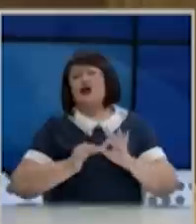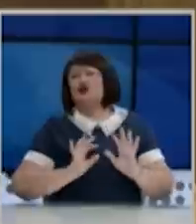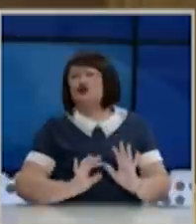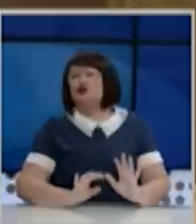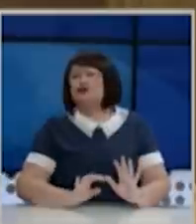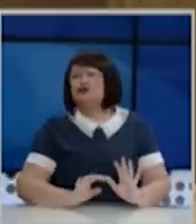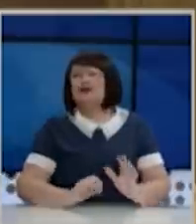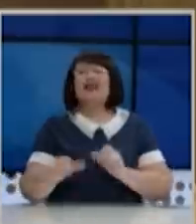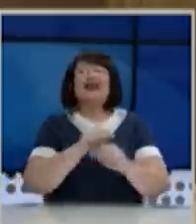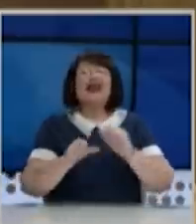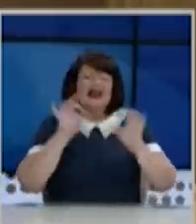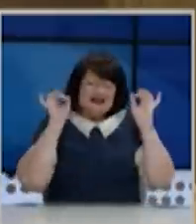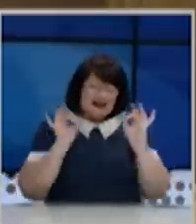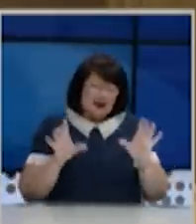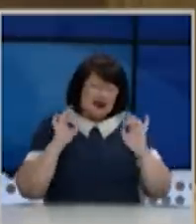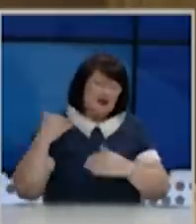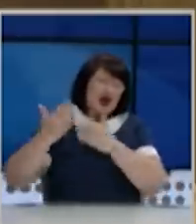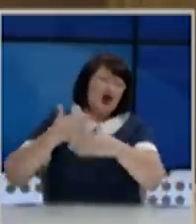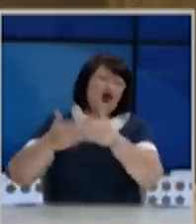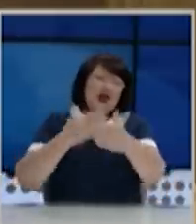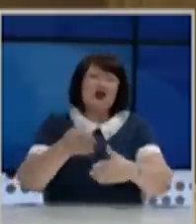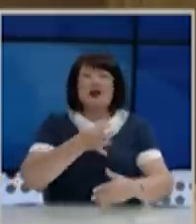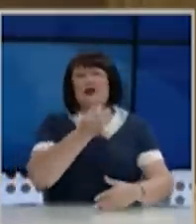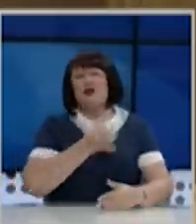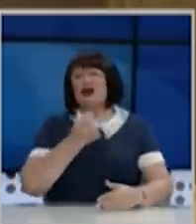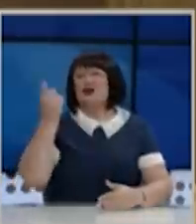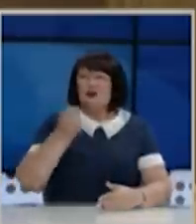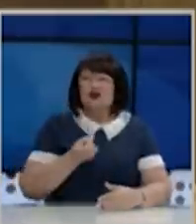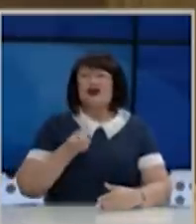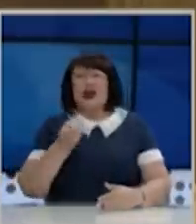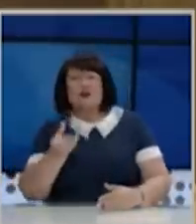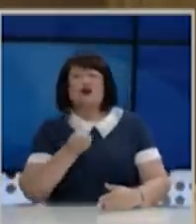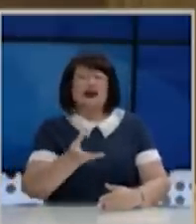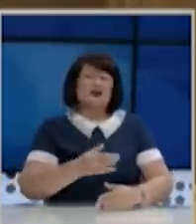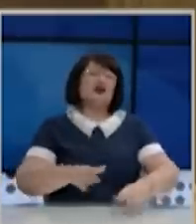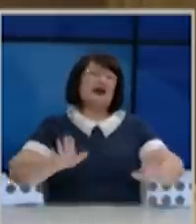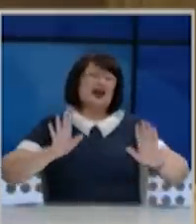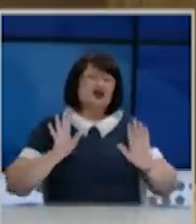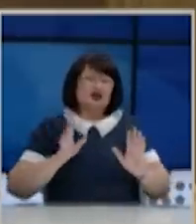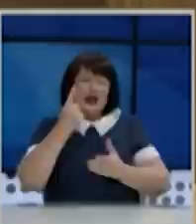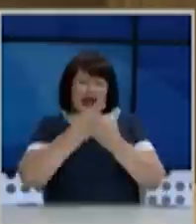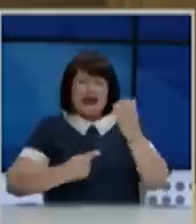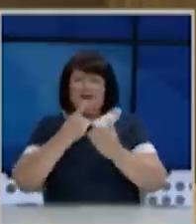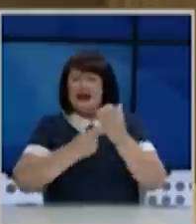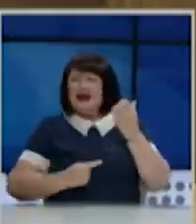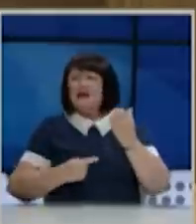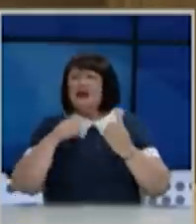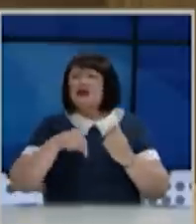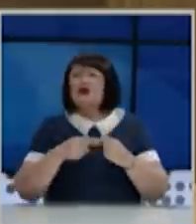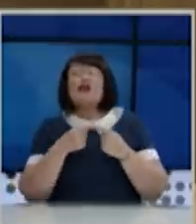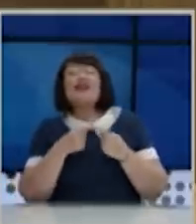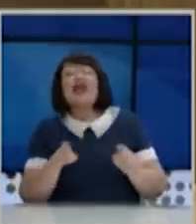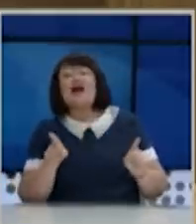δεν αλλάξατε όλα αυτά τα χρόνια. Και μην μας λέτε ποσοστά και αριθμούς, γιατί οι ελλείψεις, εδώ είναι και η διαφορά